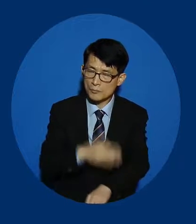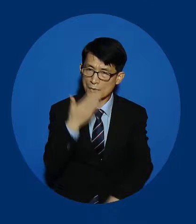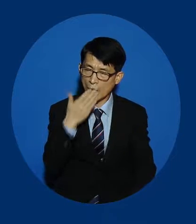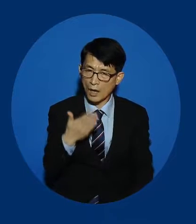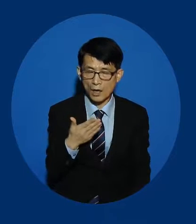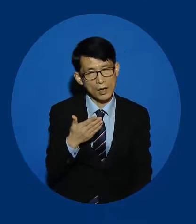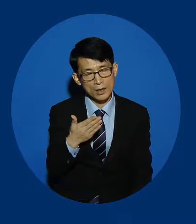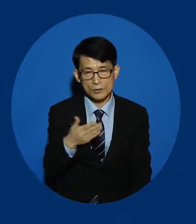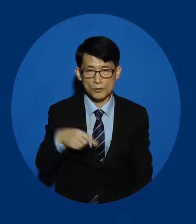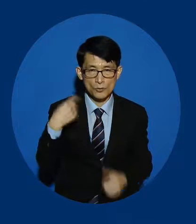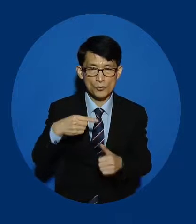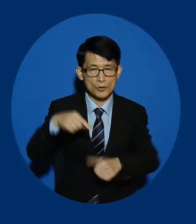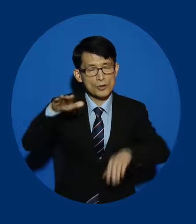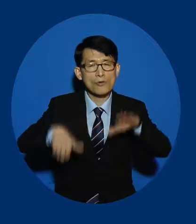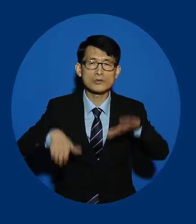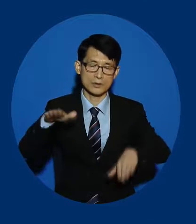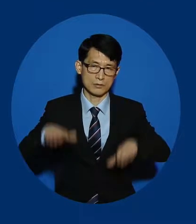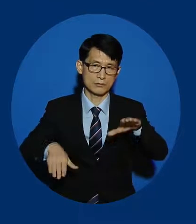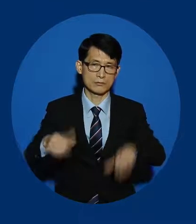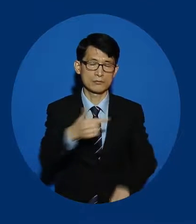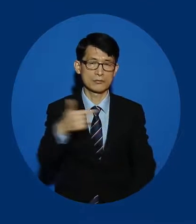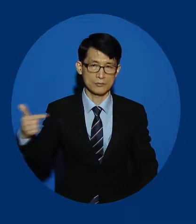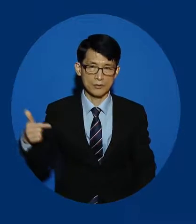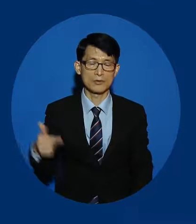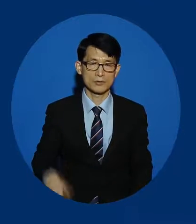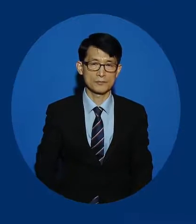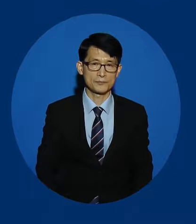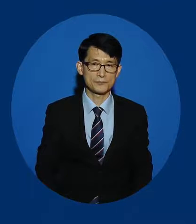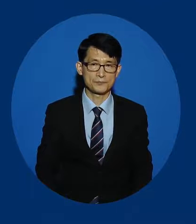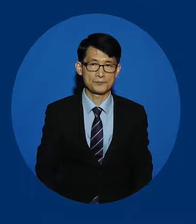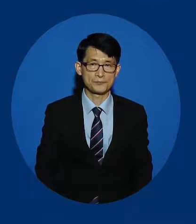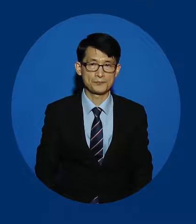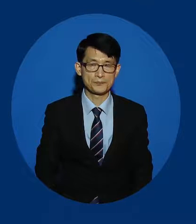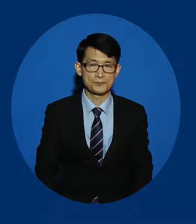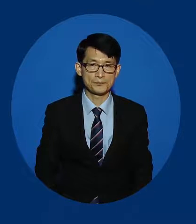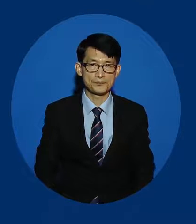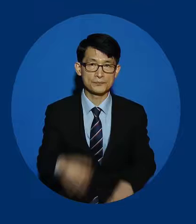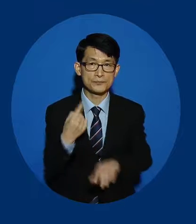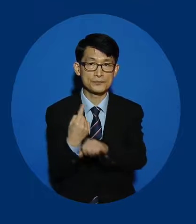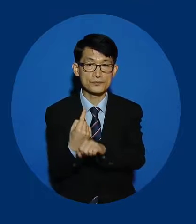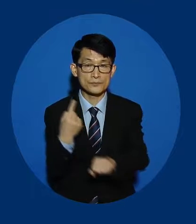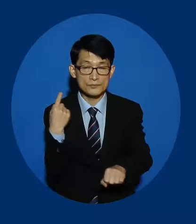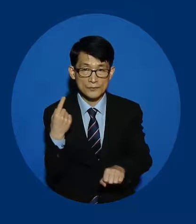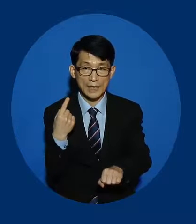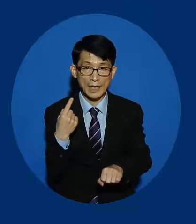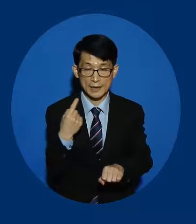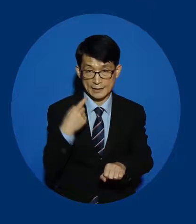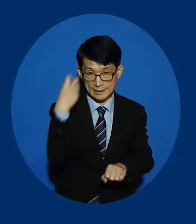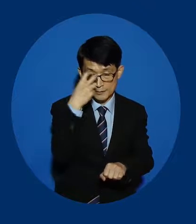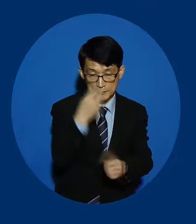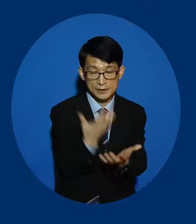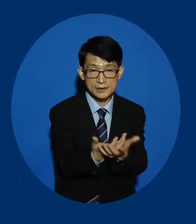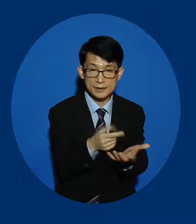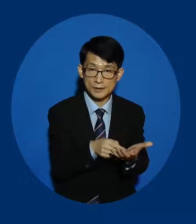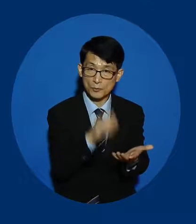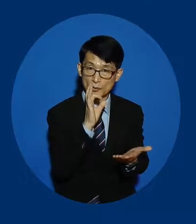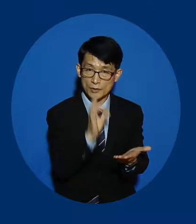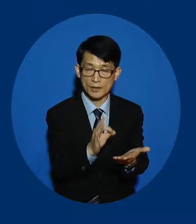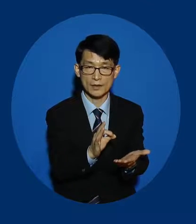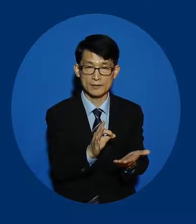문제가 되는 것 같습니다. 그 사교육 걱정 없는 세상에서 작년에 그 조사된 자료에 의하면